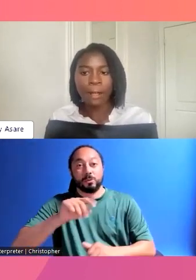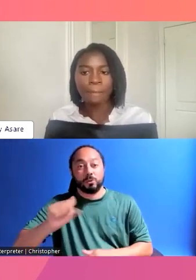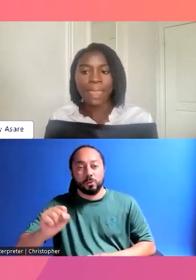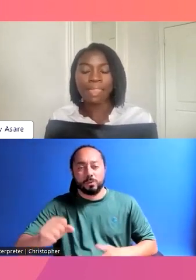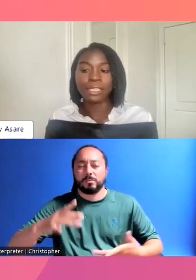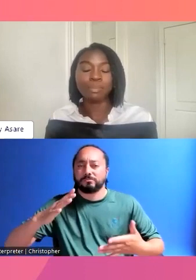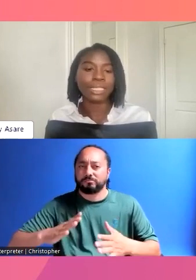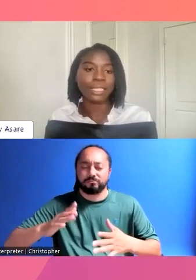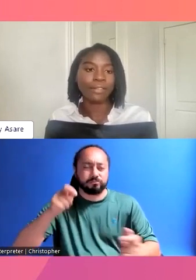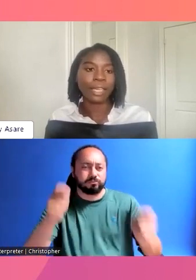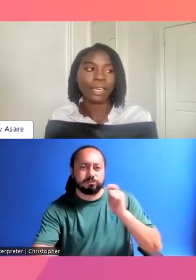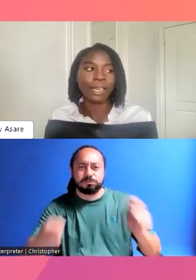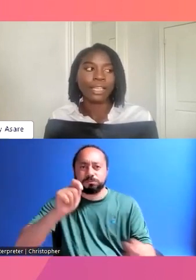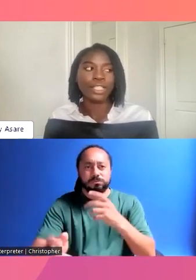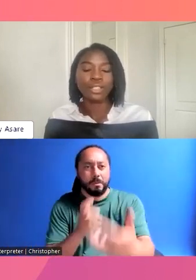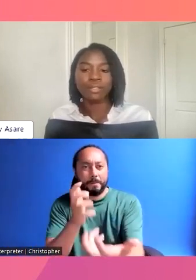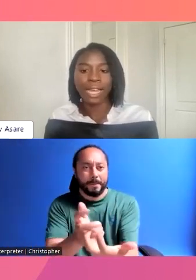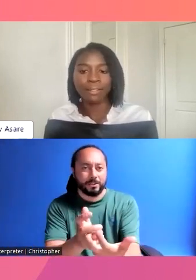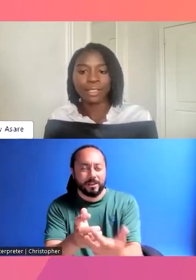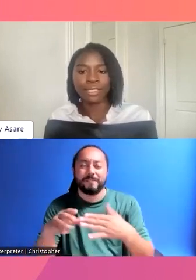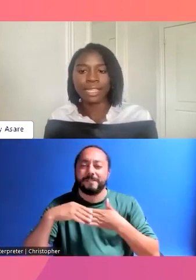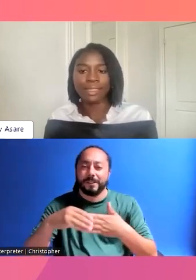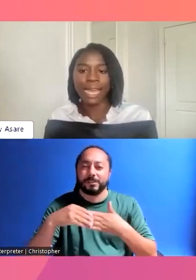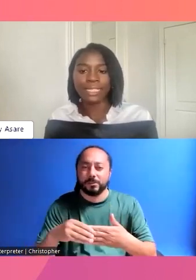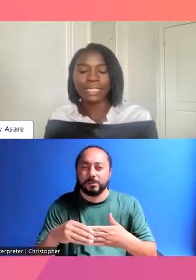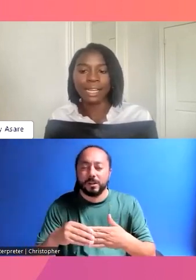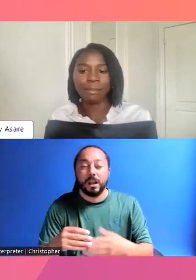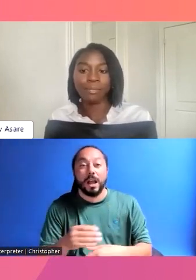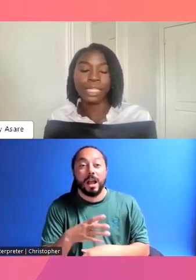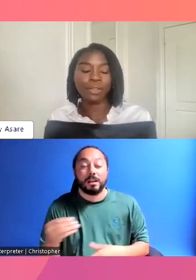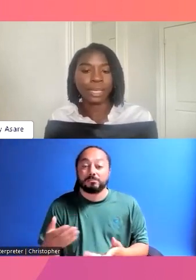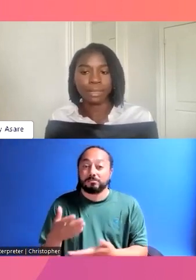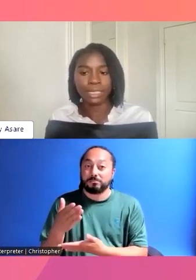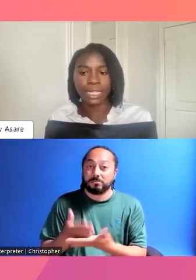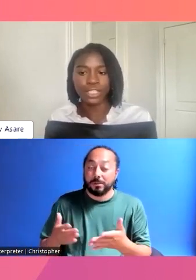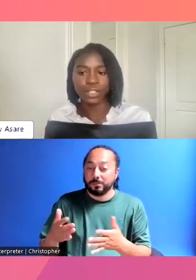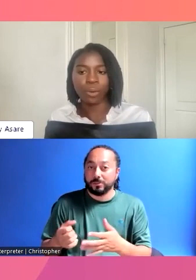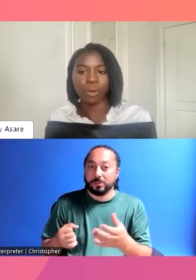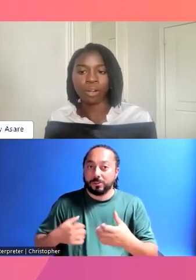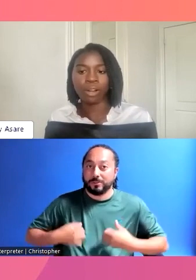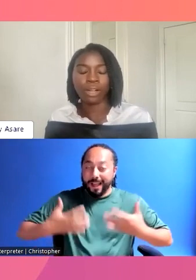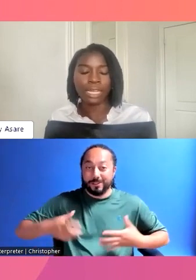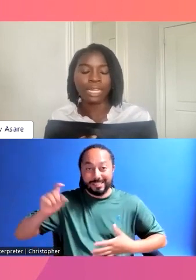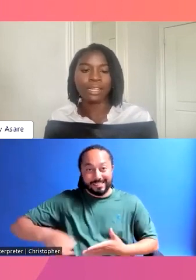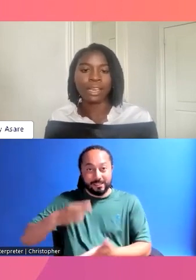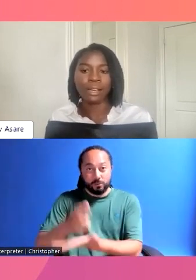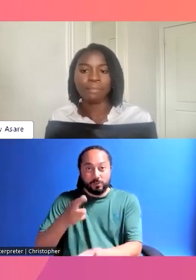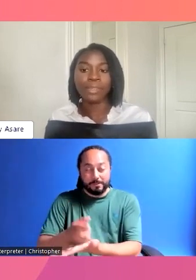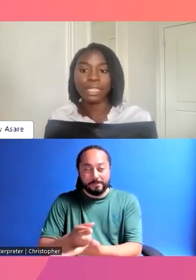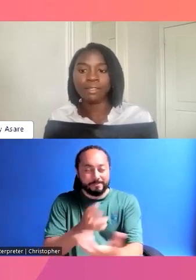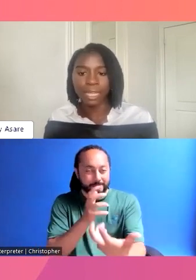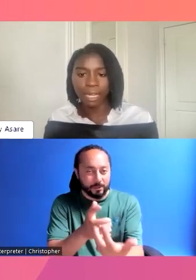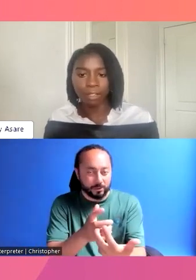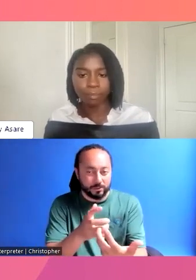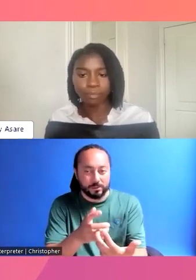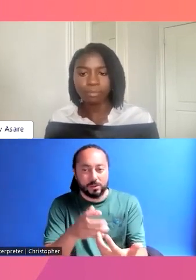grande souplesse dans ces outils d'évaluation, particulièrement pour les survivantes qui ont besoin de